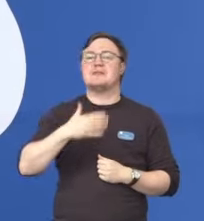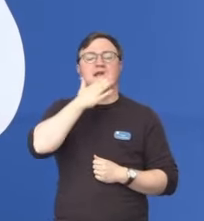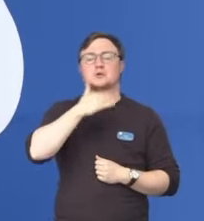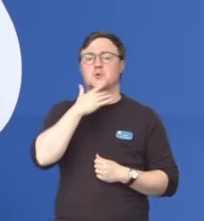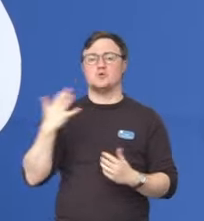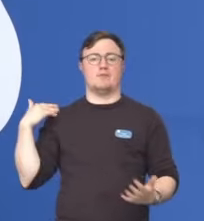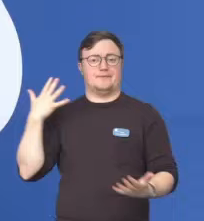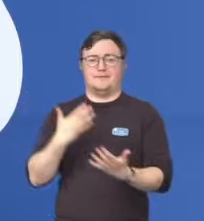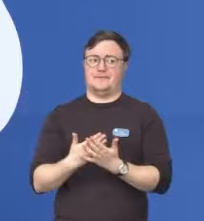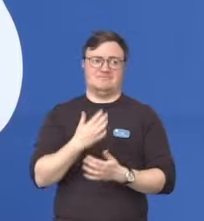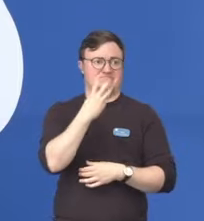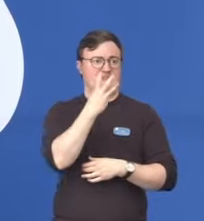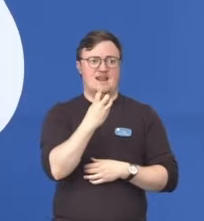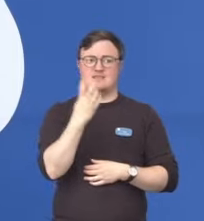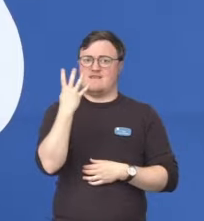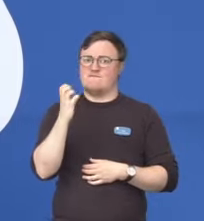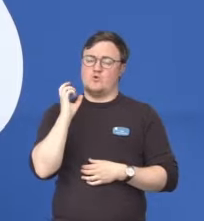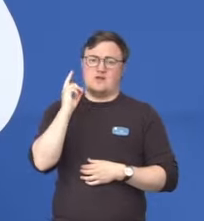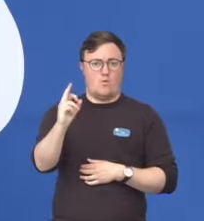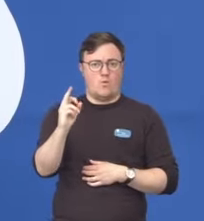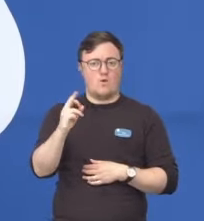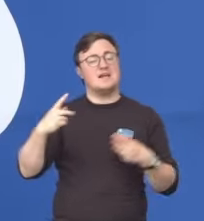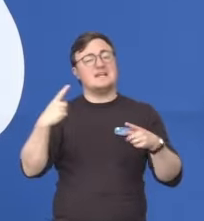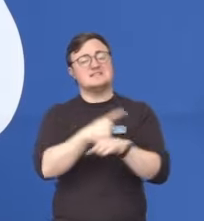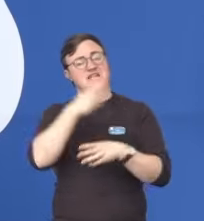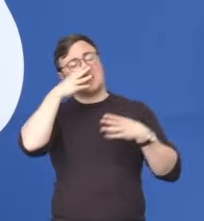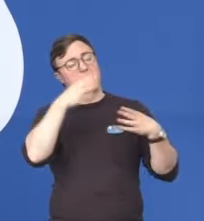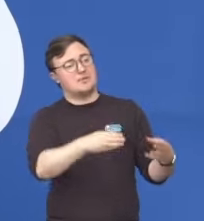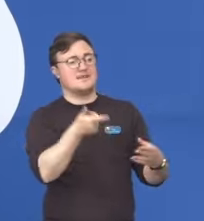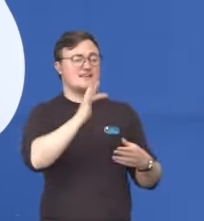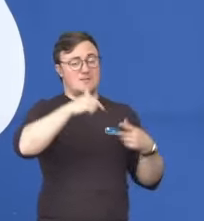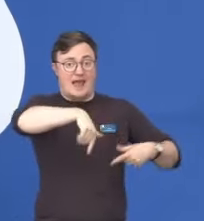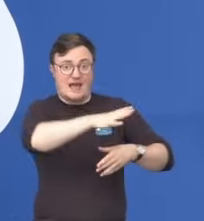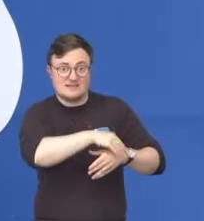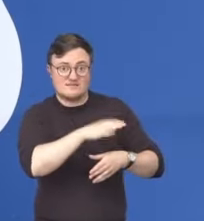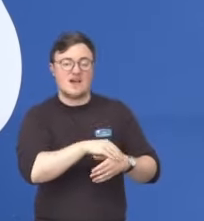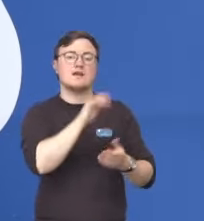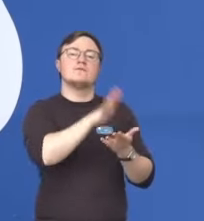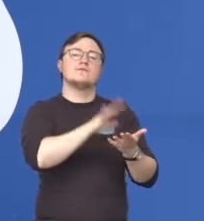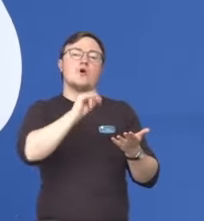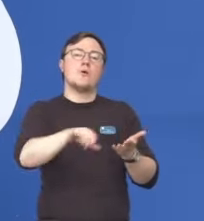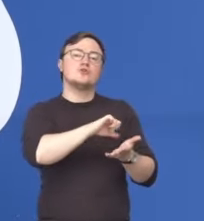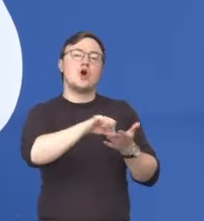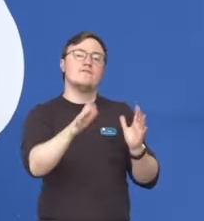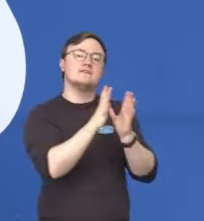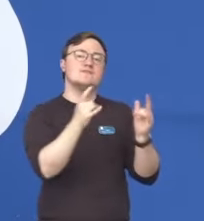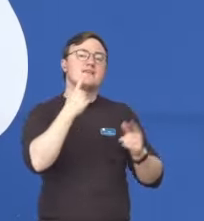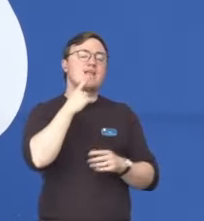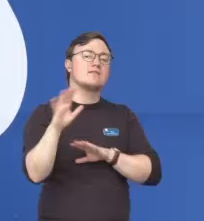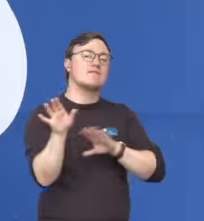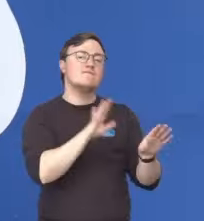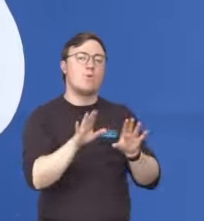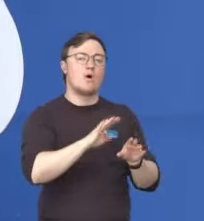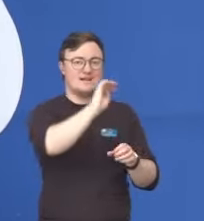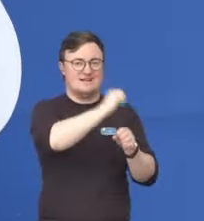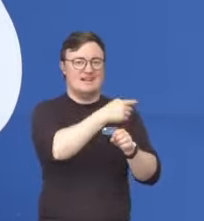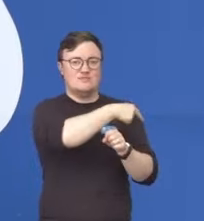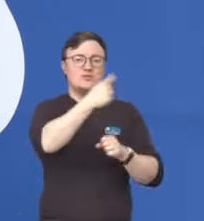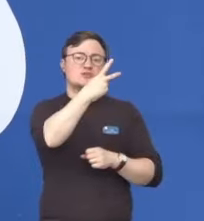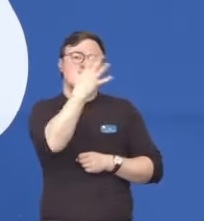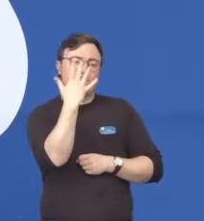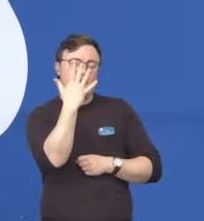senaste 30-40 åren. Istället så, ja men här i Sverige så plockar man bort den avgiftsfria tandvården för 19-25-åringar för att